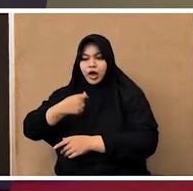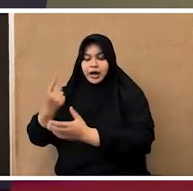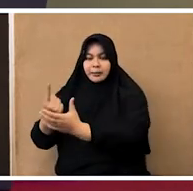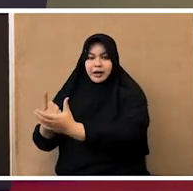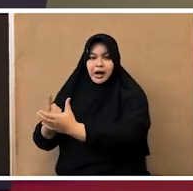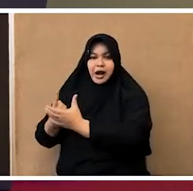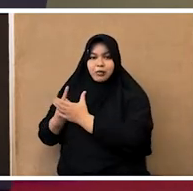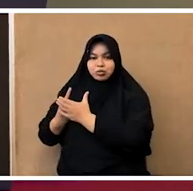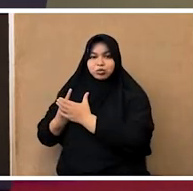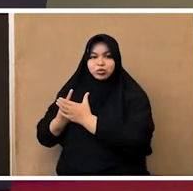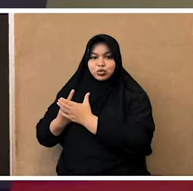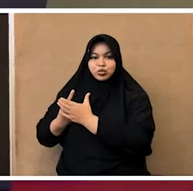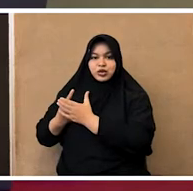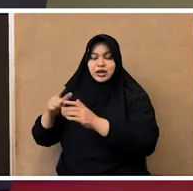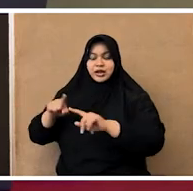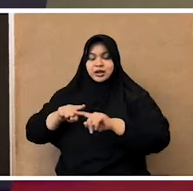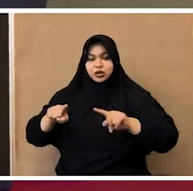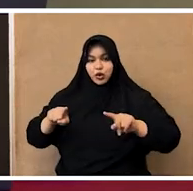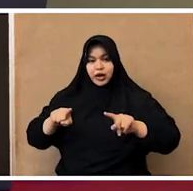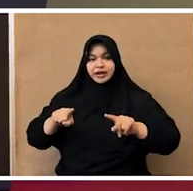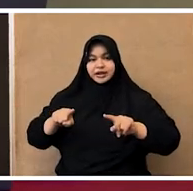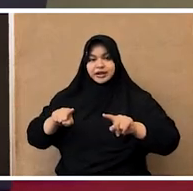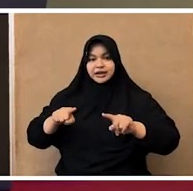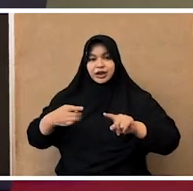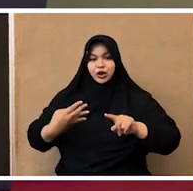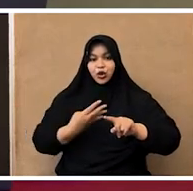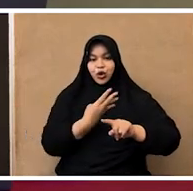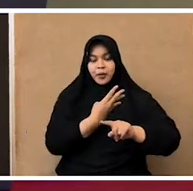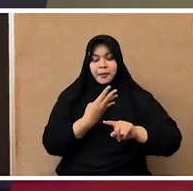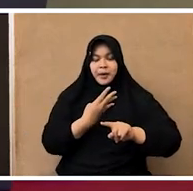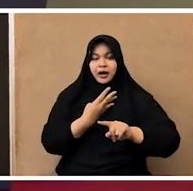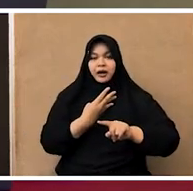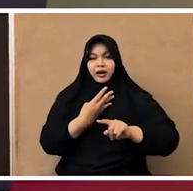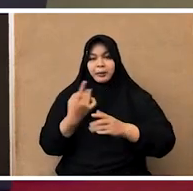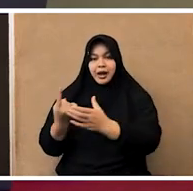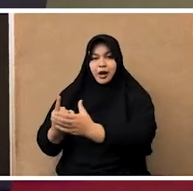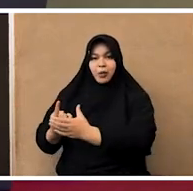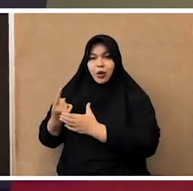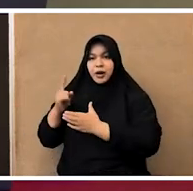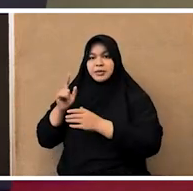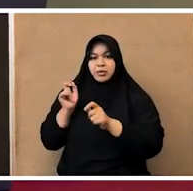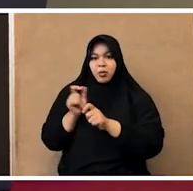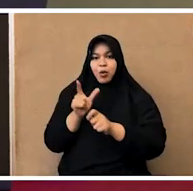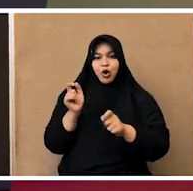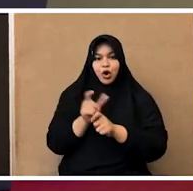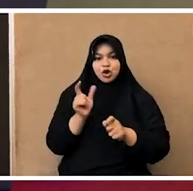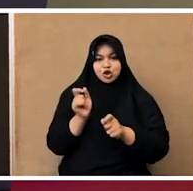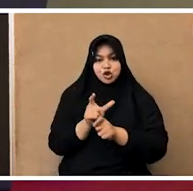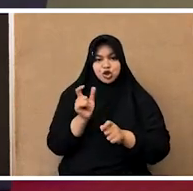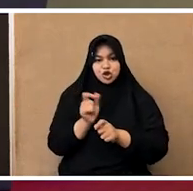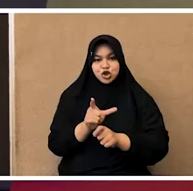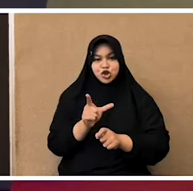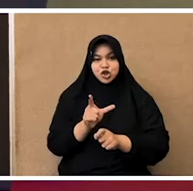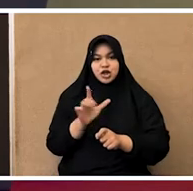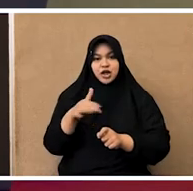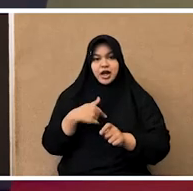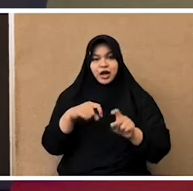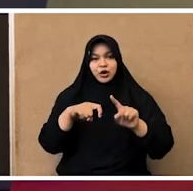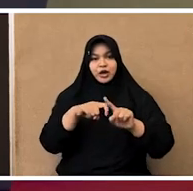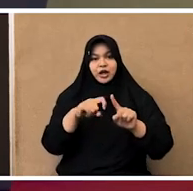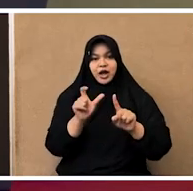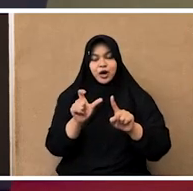pidana aduan Pengampuan karena boros jadi kan kalau di kuh data itu kan ada